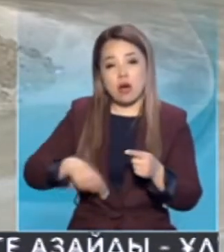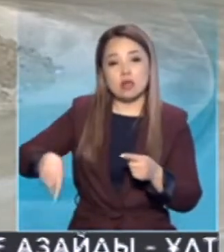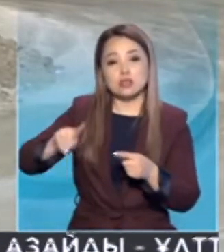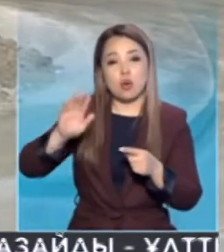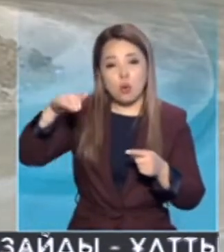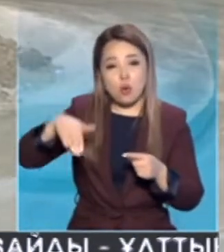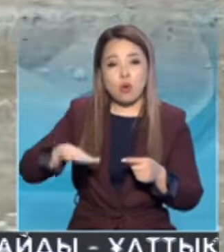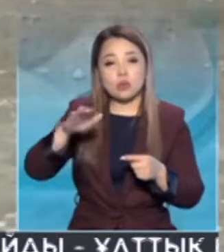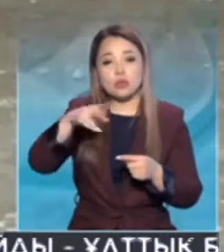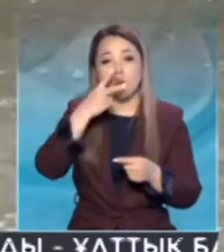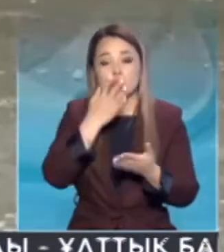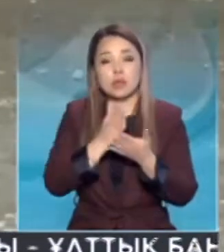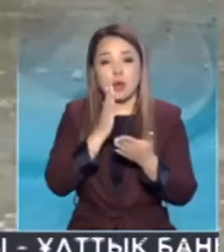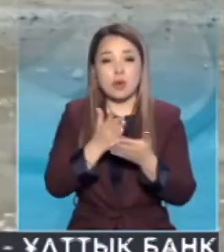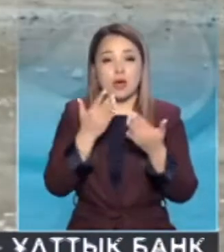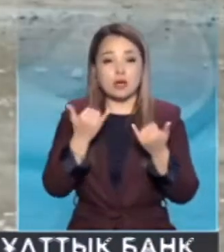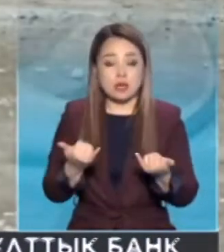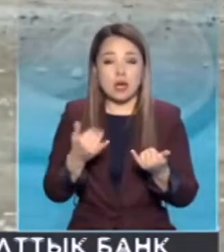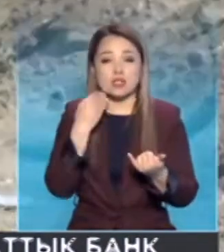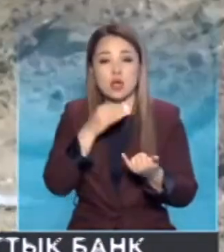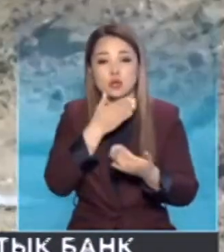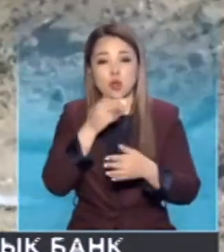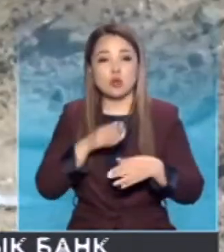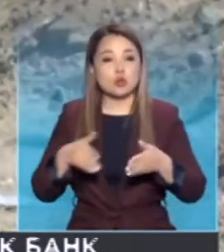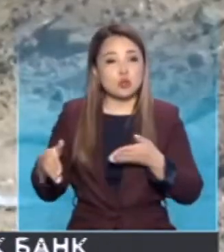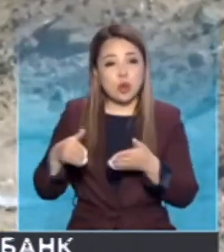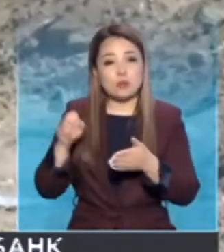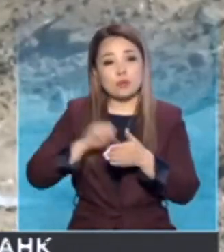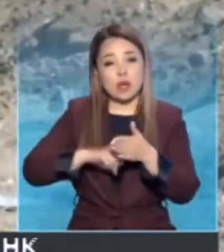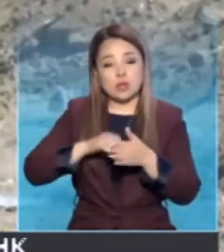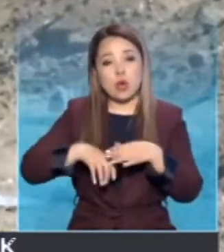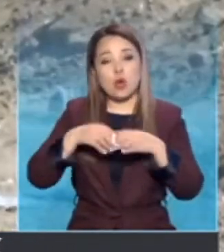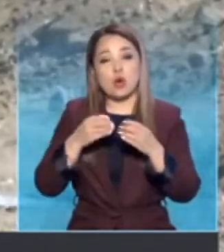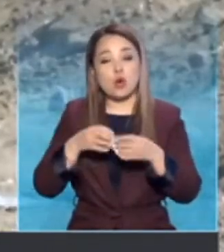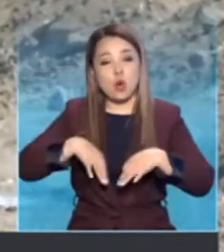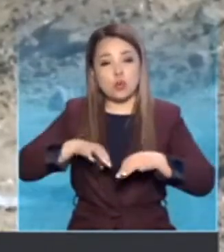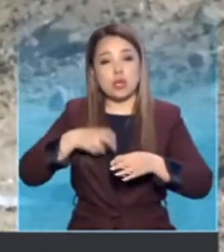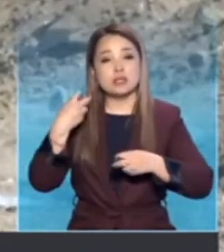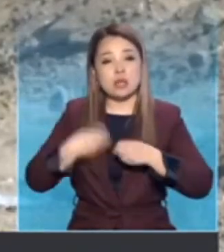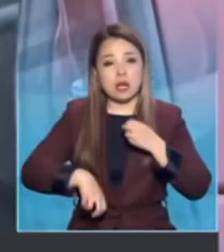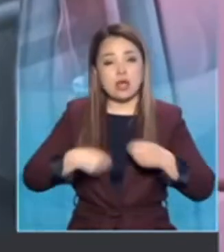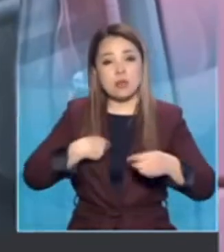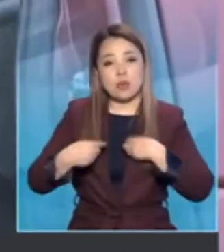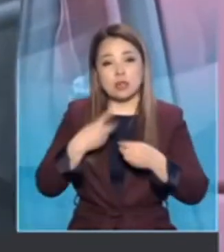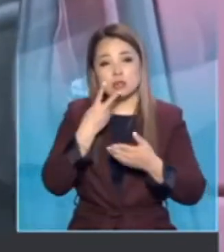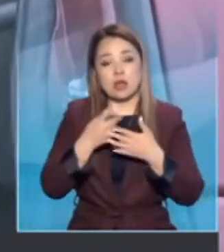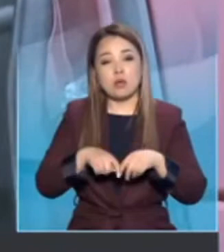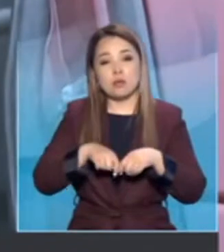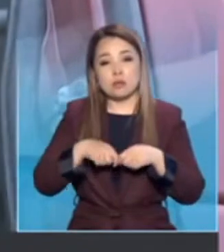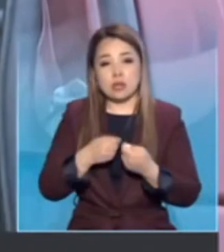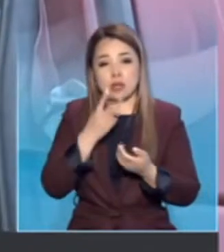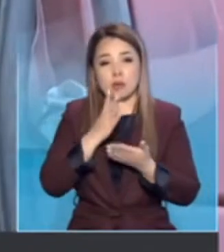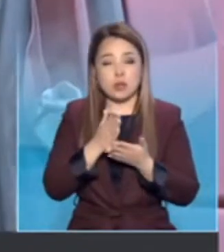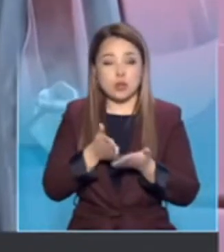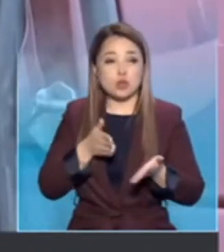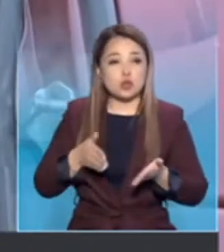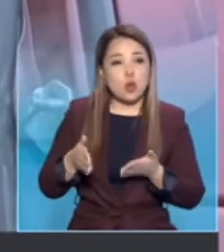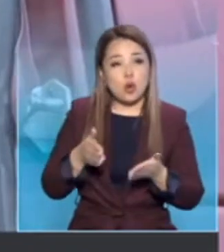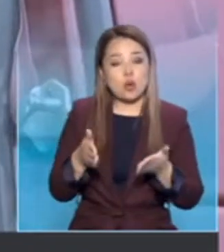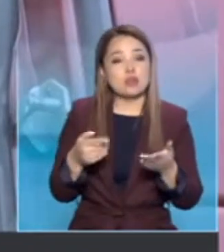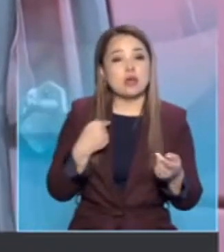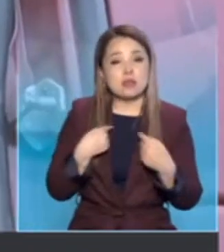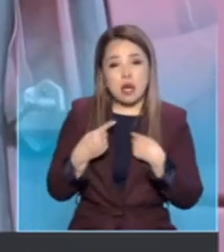ойшын құры көп. Жүріс өнбегені бұлай тұрсын, сапасыз жолдың салдарынан көлігі сынып, елдің есіл ақшасы шығын болуда. Жол нашар, жүре